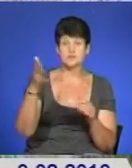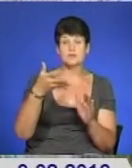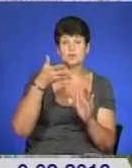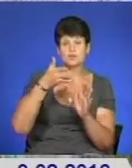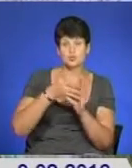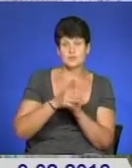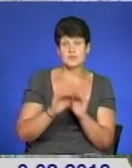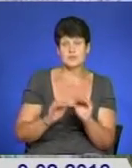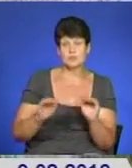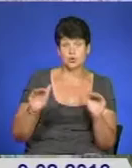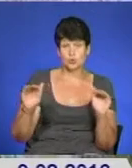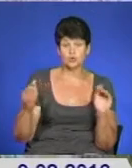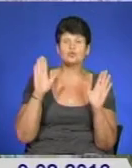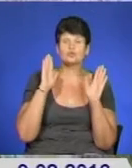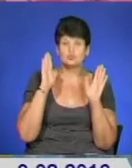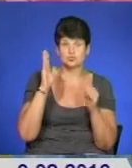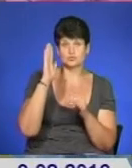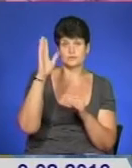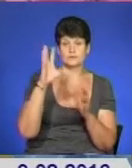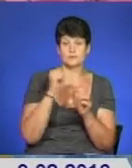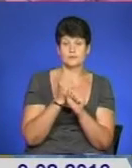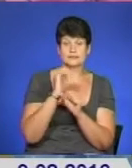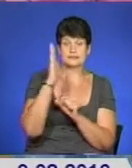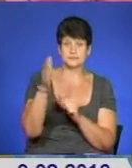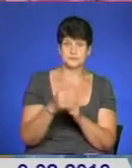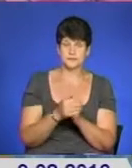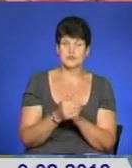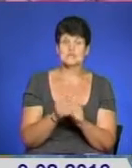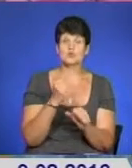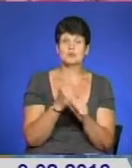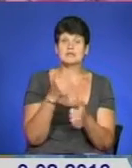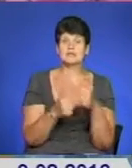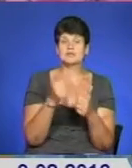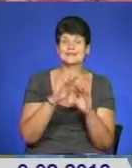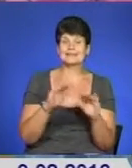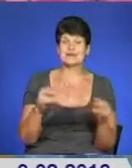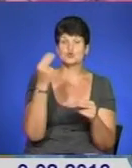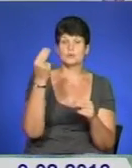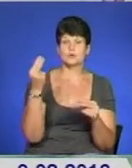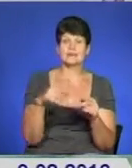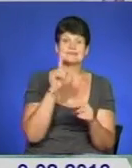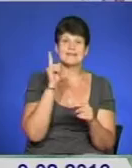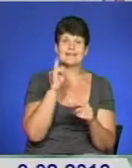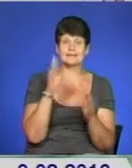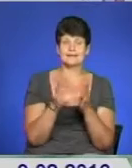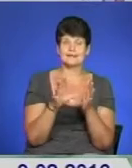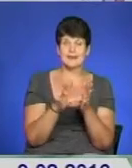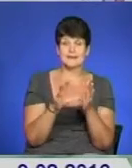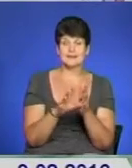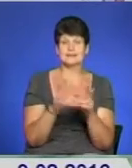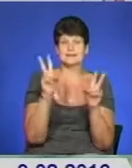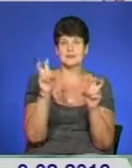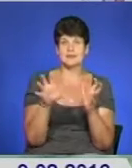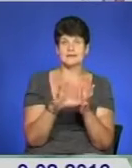покоління то відповідно воно буде впроваджуватись надалі в рамках проекту влаштували конкурс дитя малюнка Зелена енергія тема енергозбереження та